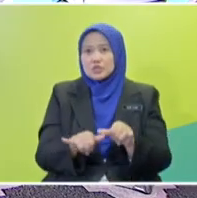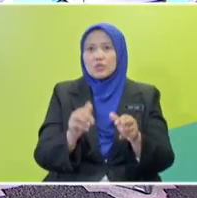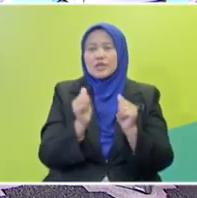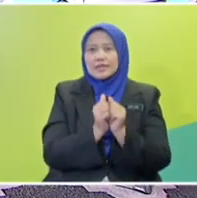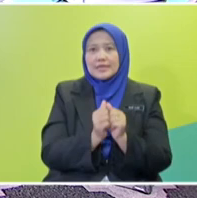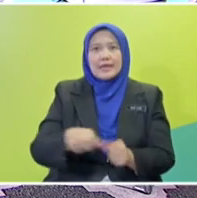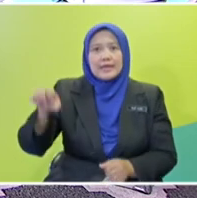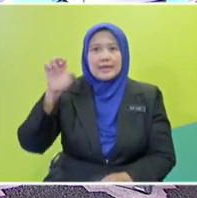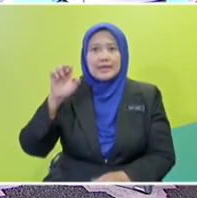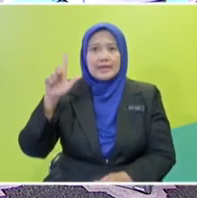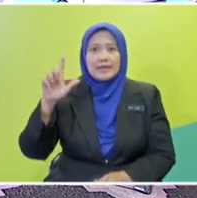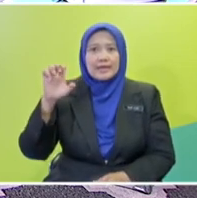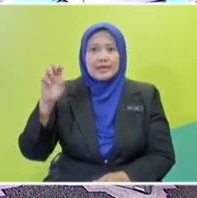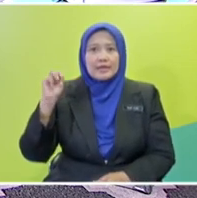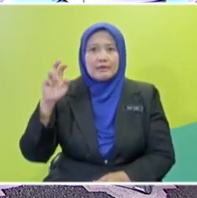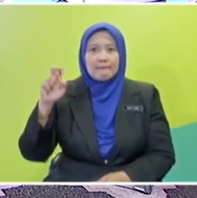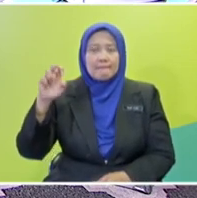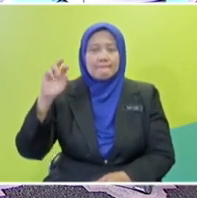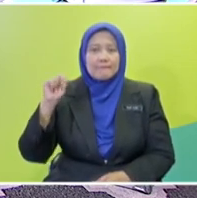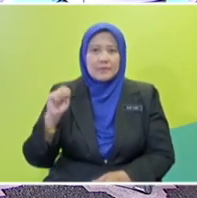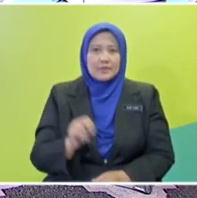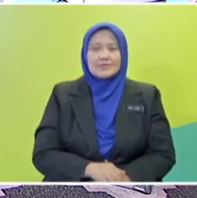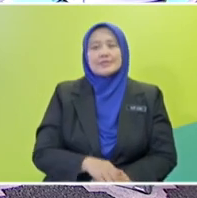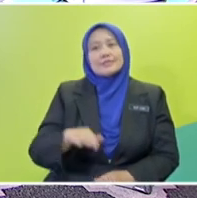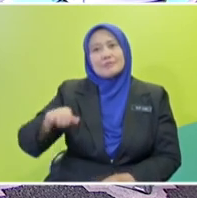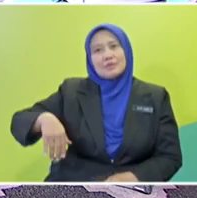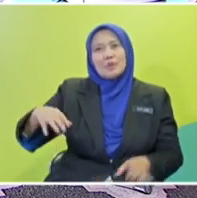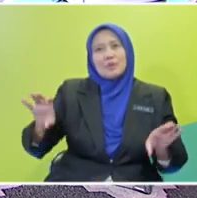analisis sebelum kita